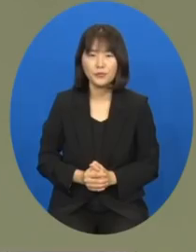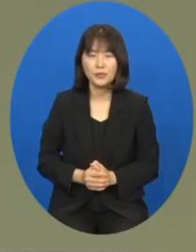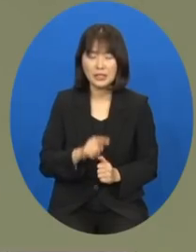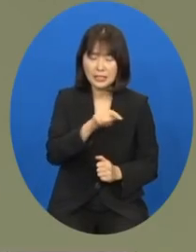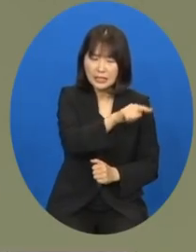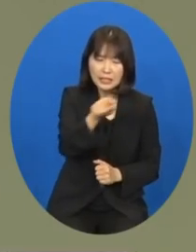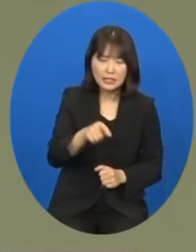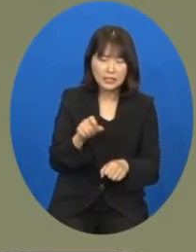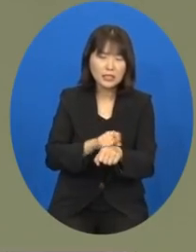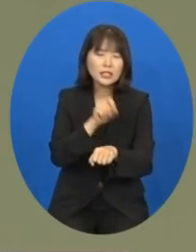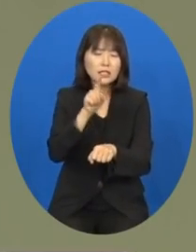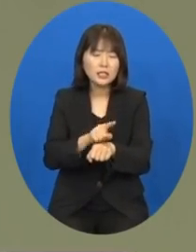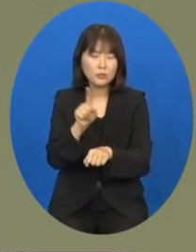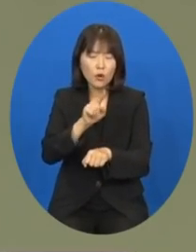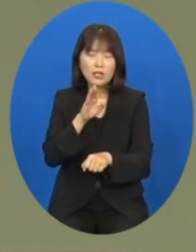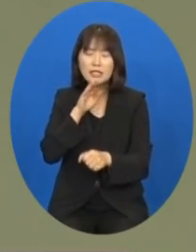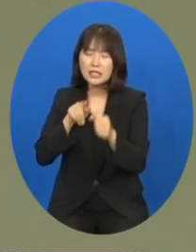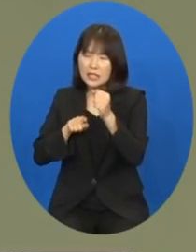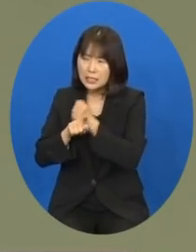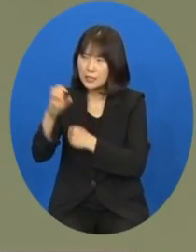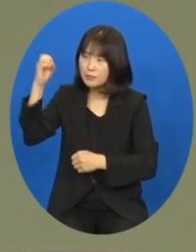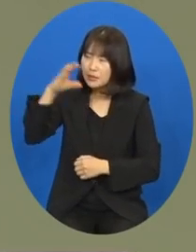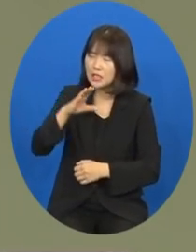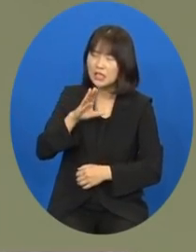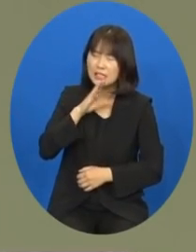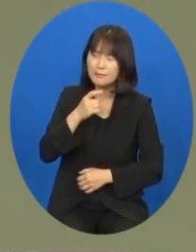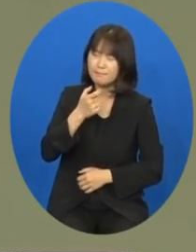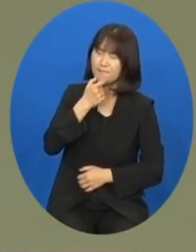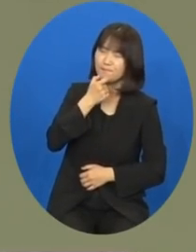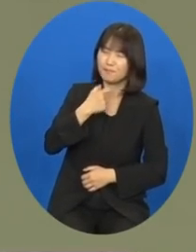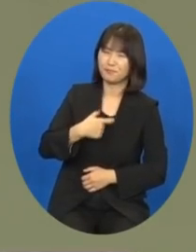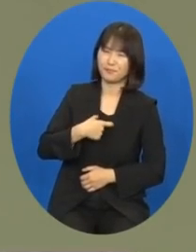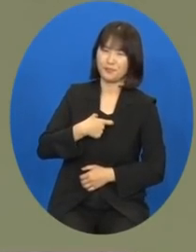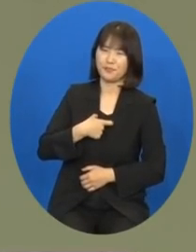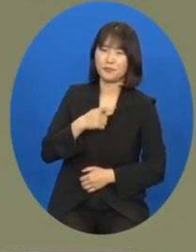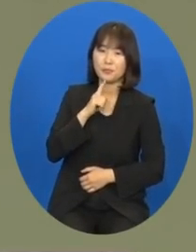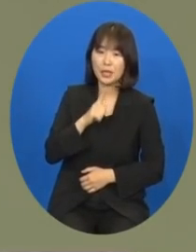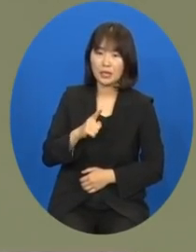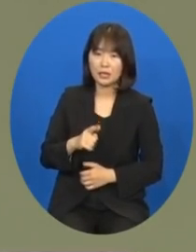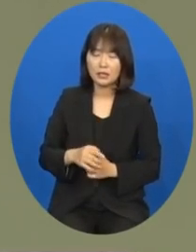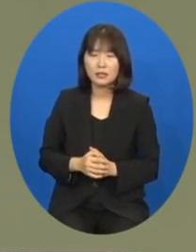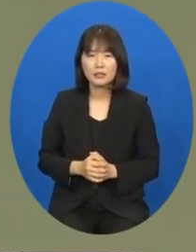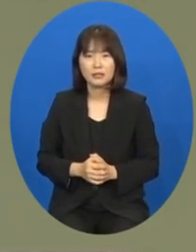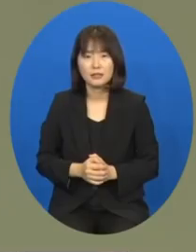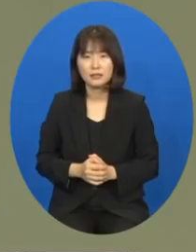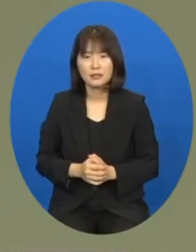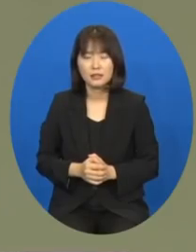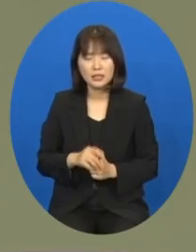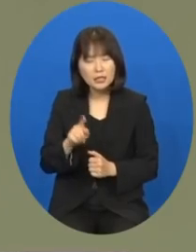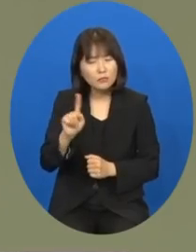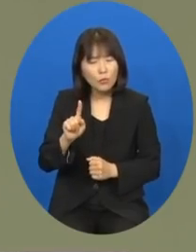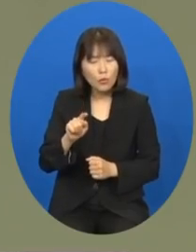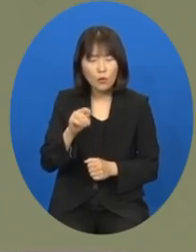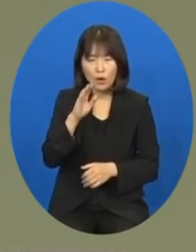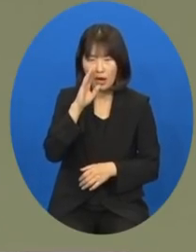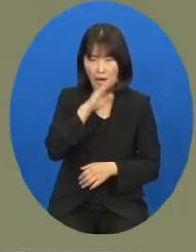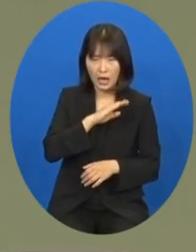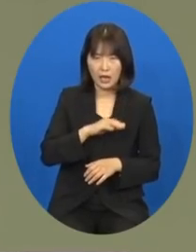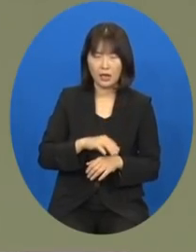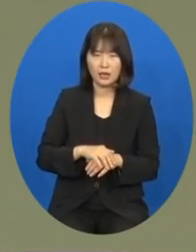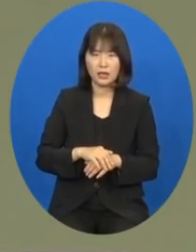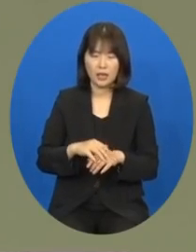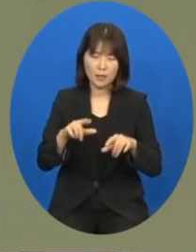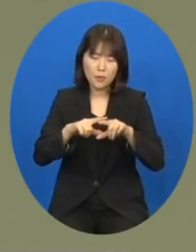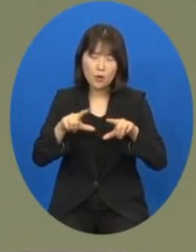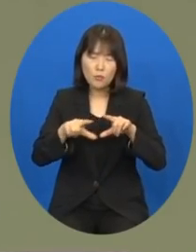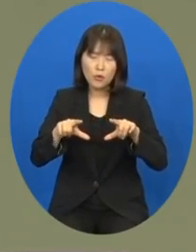거짓에 사람들의 특징 이라는 거예요 이것이 아 개 김한성 이죠 음 일성 했지요 동시에 평범